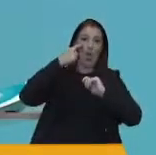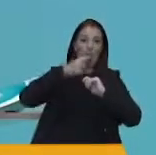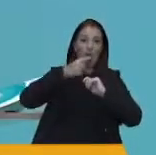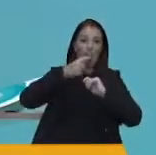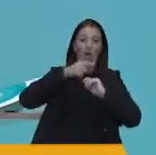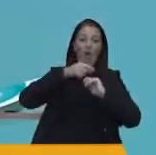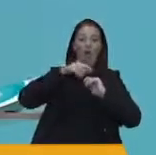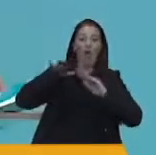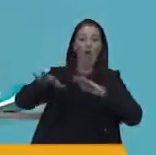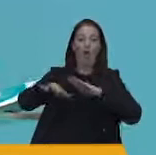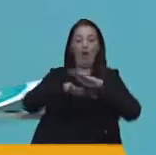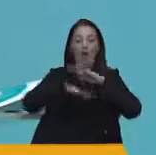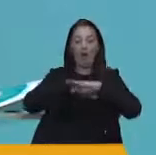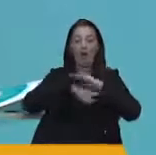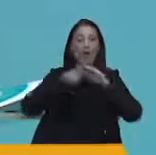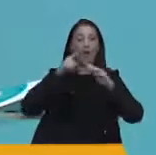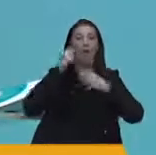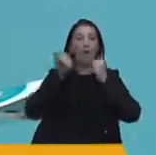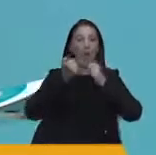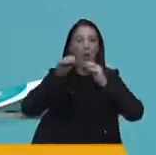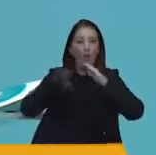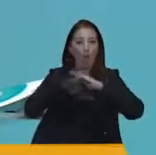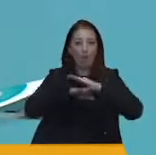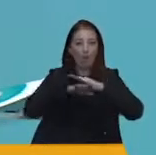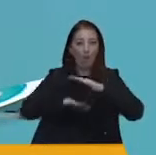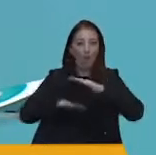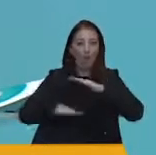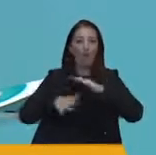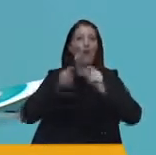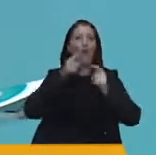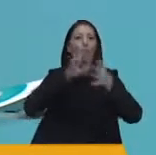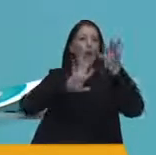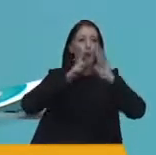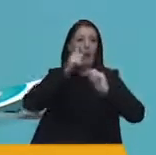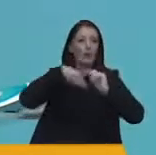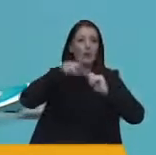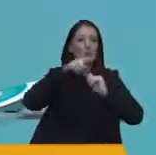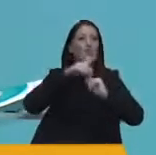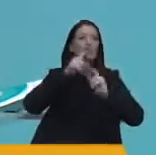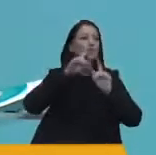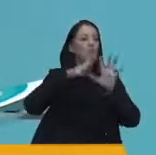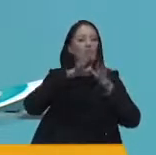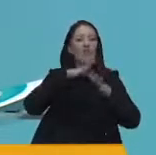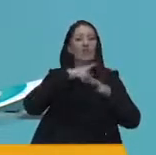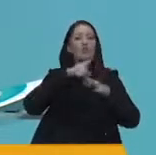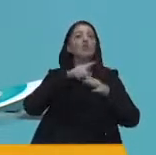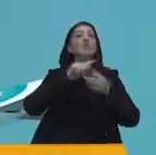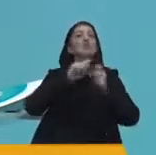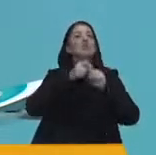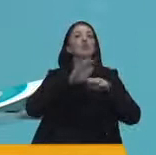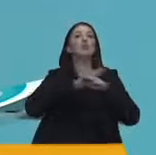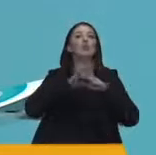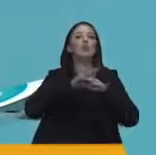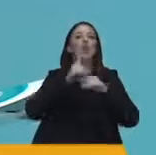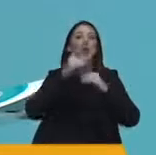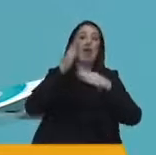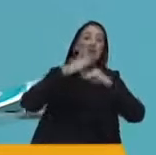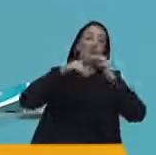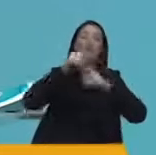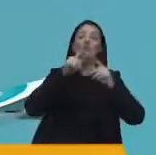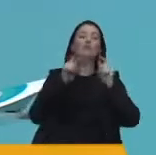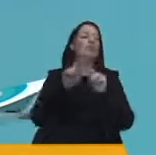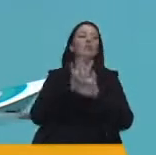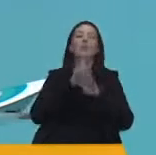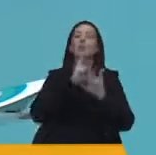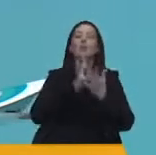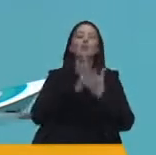Çayırın altına otopark. Çayıra zaten dokunulmayacak. Olumsuz bir yeri varsa orası düzeltilecek. Böyle bir şey kesinlikle